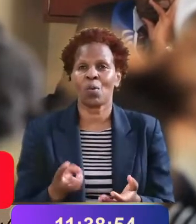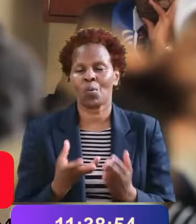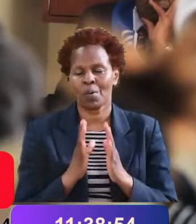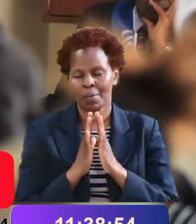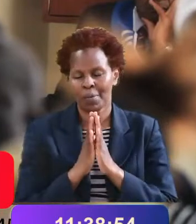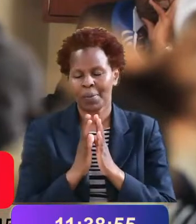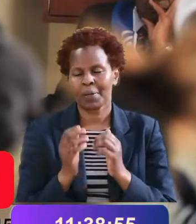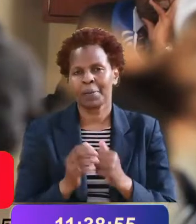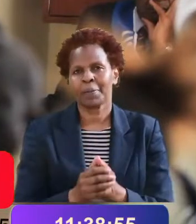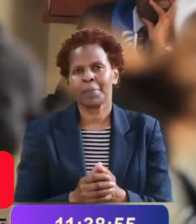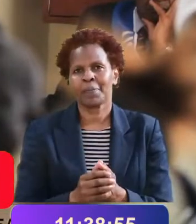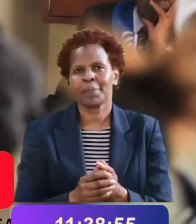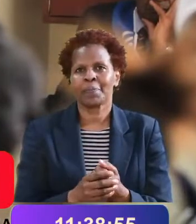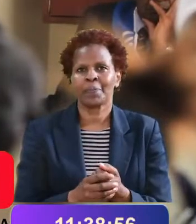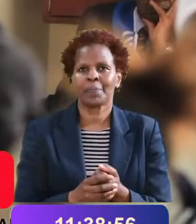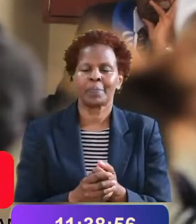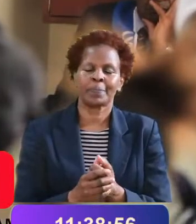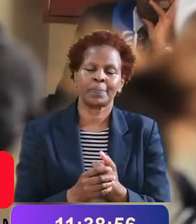tunaomba.